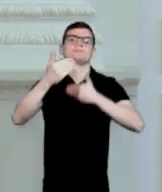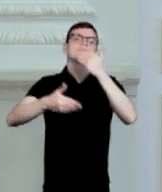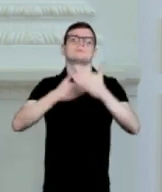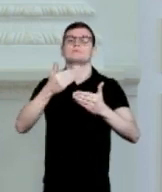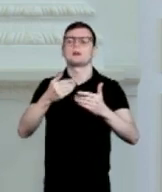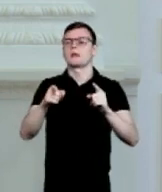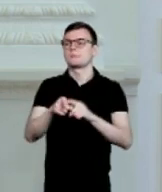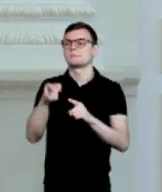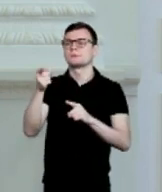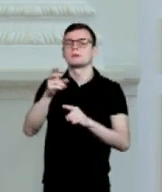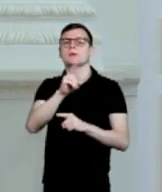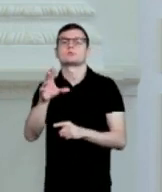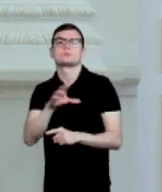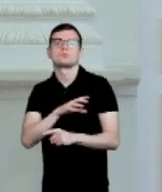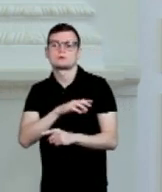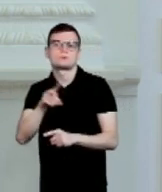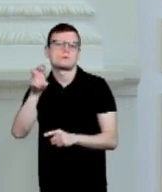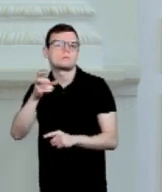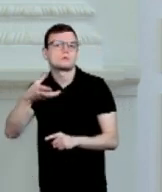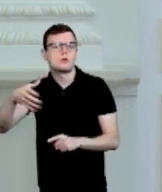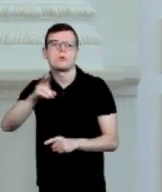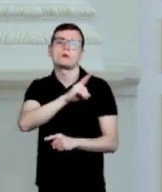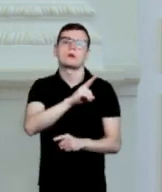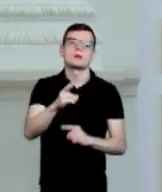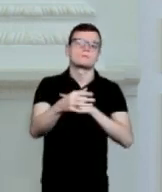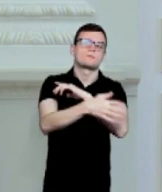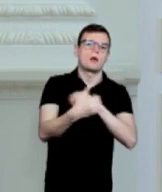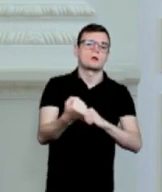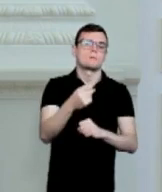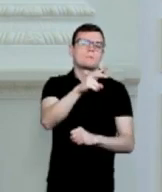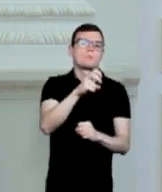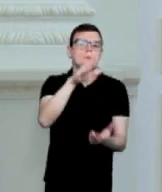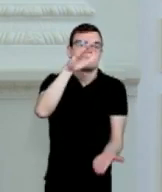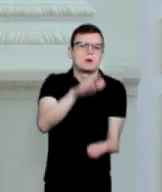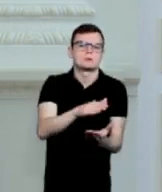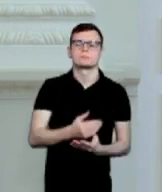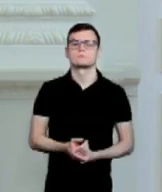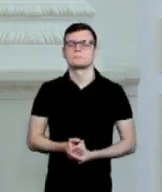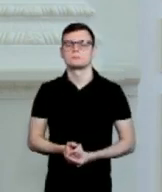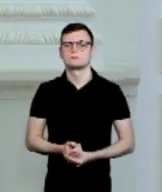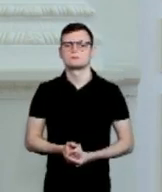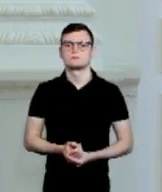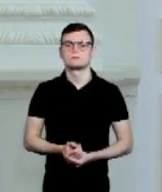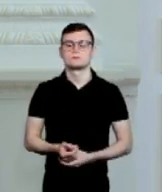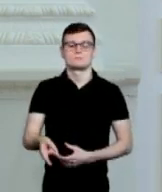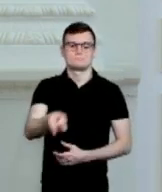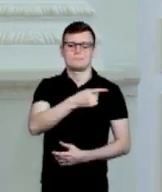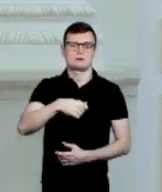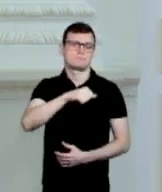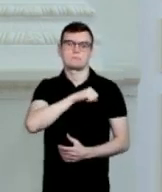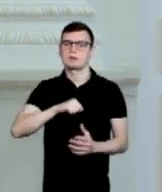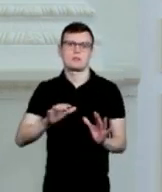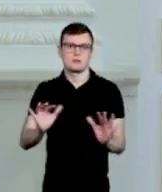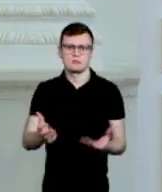apmokestinimo, ir kartu padidinti mokesčių bazę. Todėl mes juk patys,